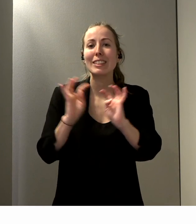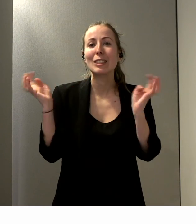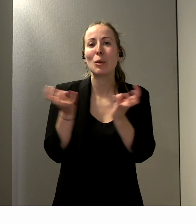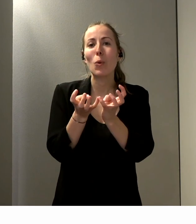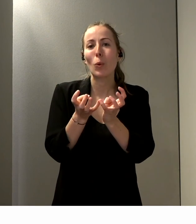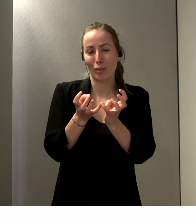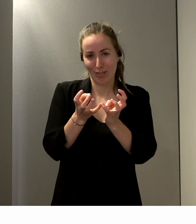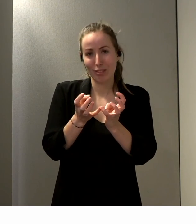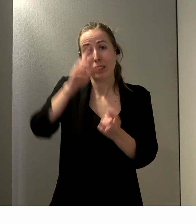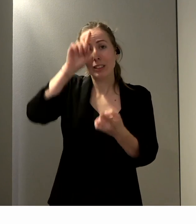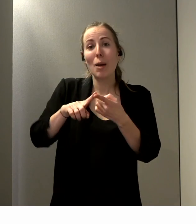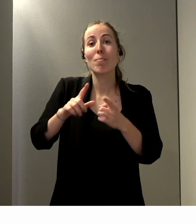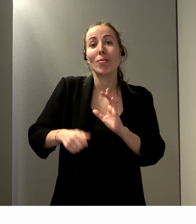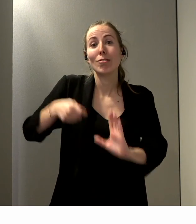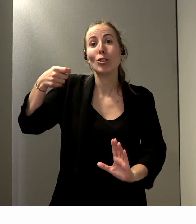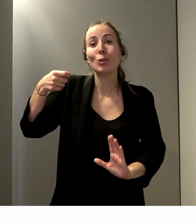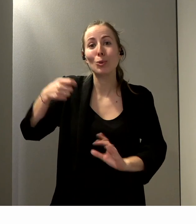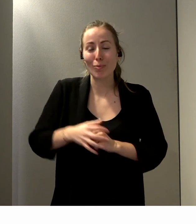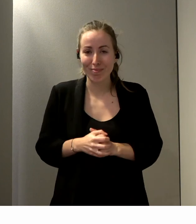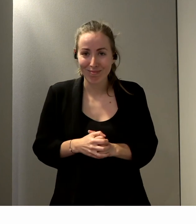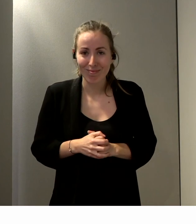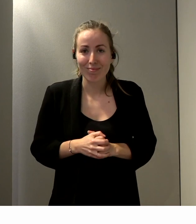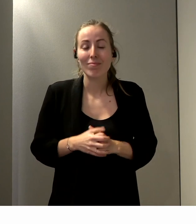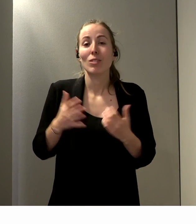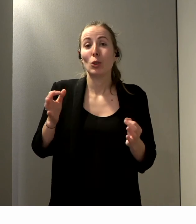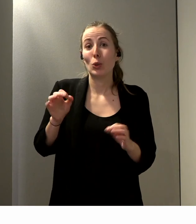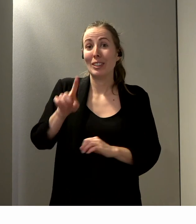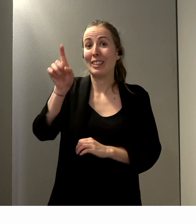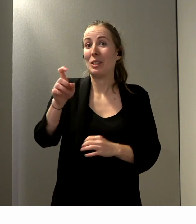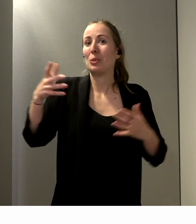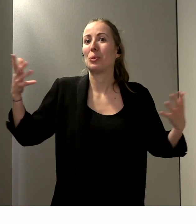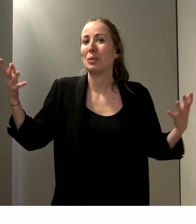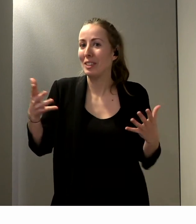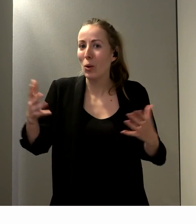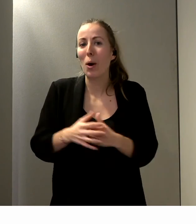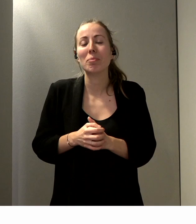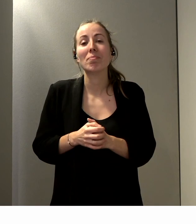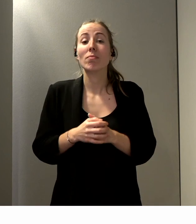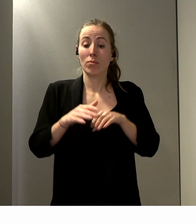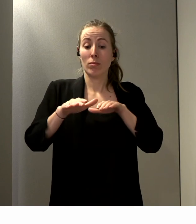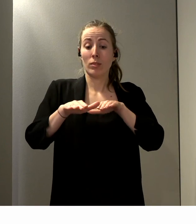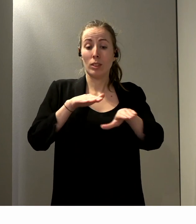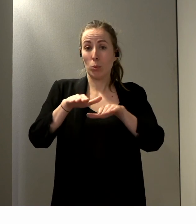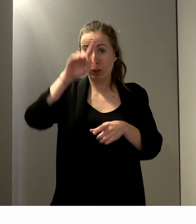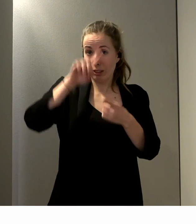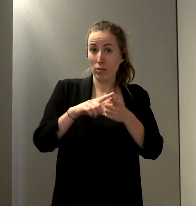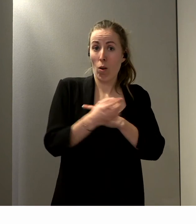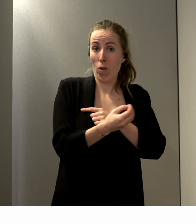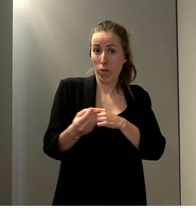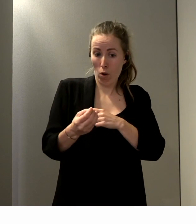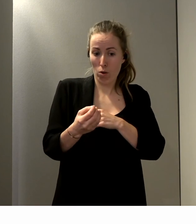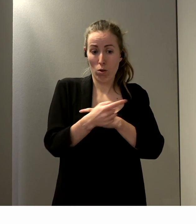qui va là parler d'éducation. Donc, pour répondre à une question essentielle, est-ce que les dispositifs qui concernent les enfants